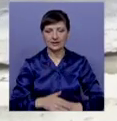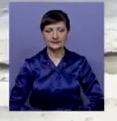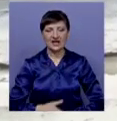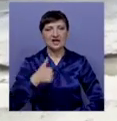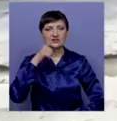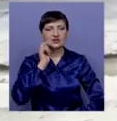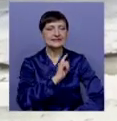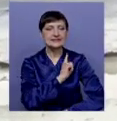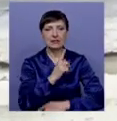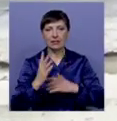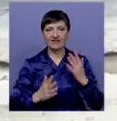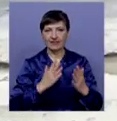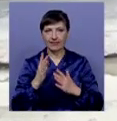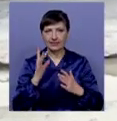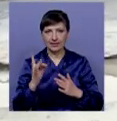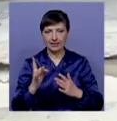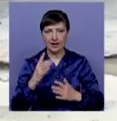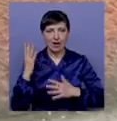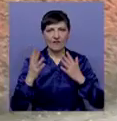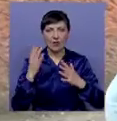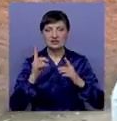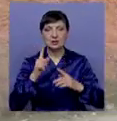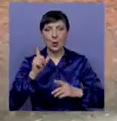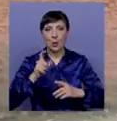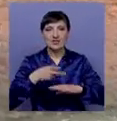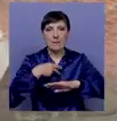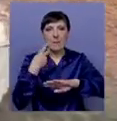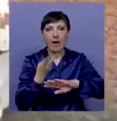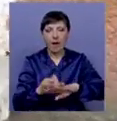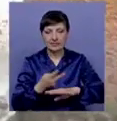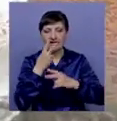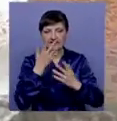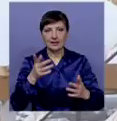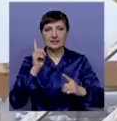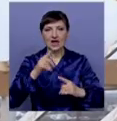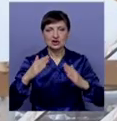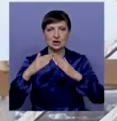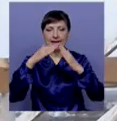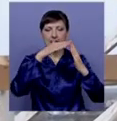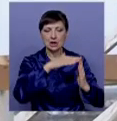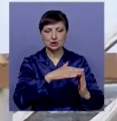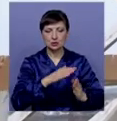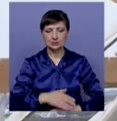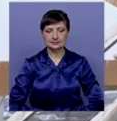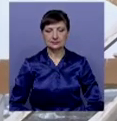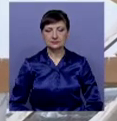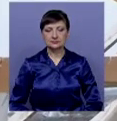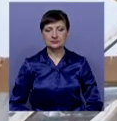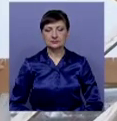был очень сильный ветер потоки воздуха сбивали людей смог как видите даже целую крышу снес ураган